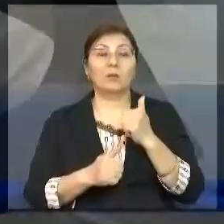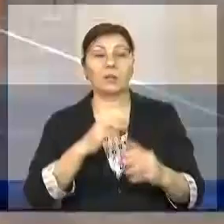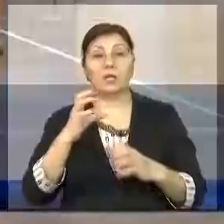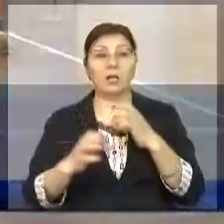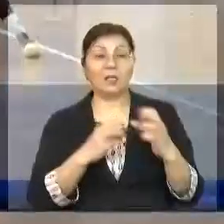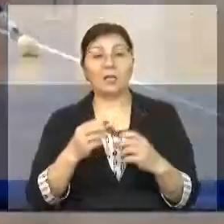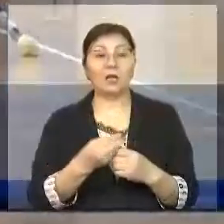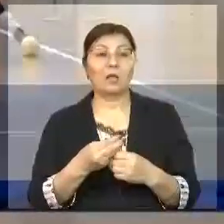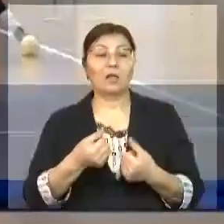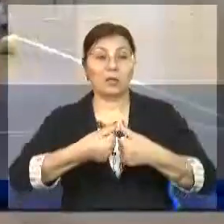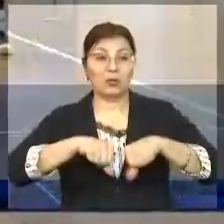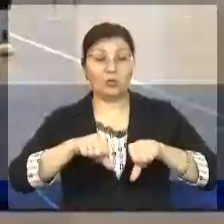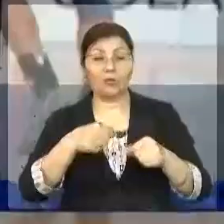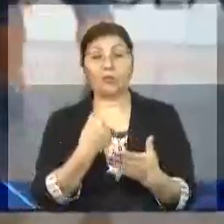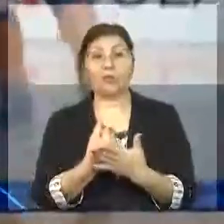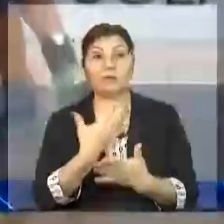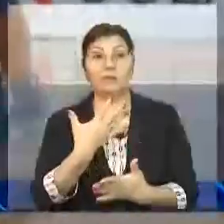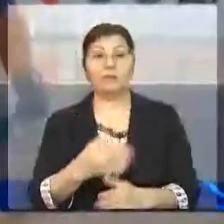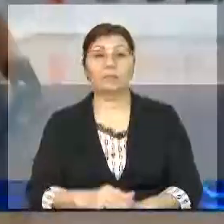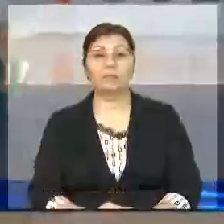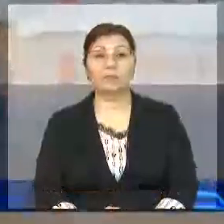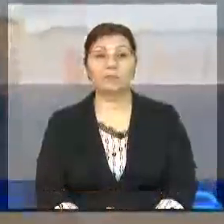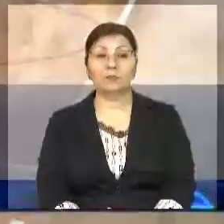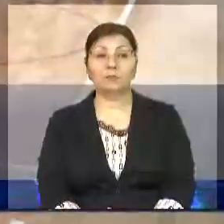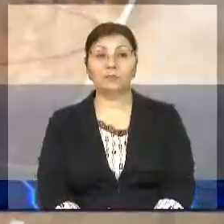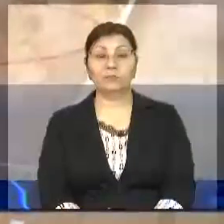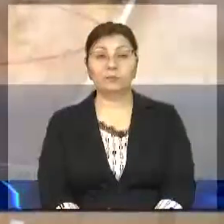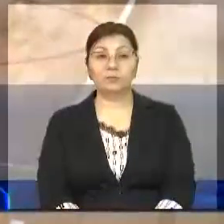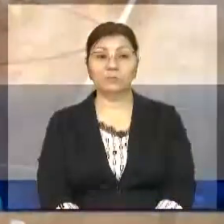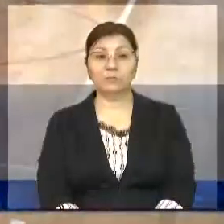төрешілер әділ бағасын береді. Эльмира Көшекбай, Мержан Аманжолов, Ақтөбе телеарнасы.